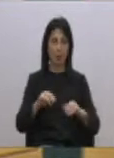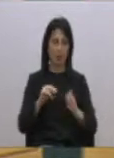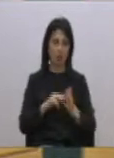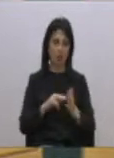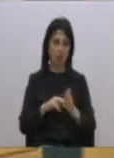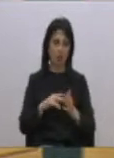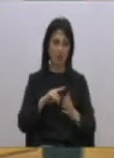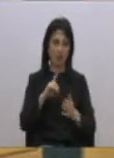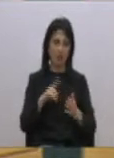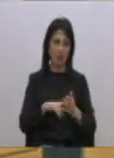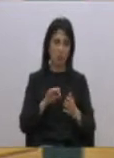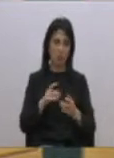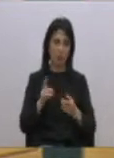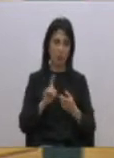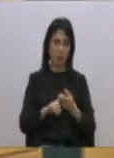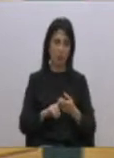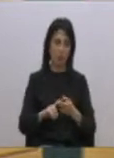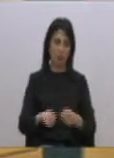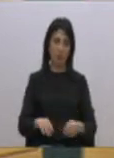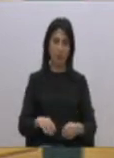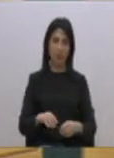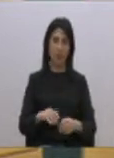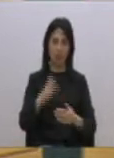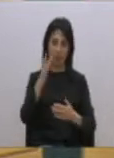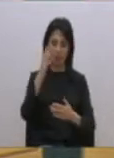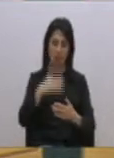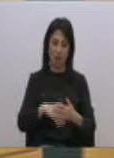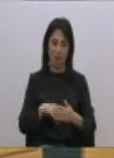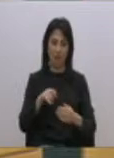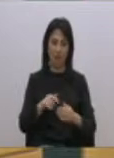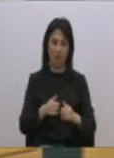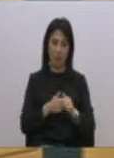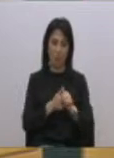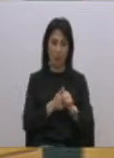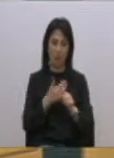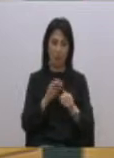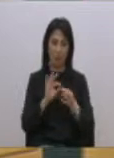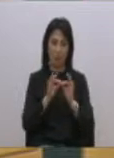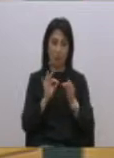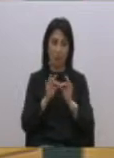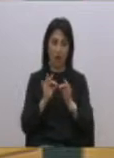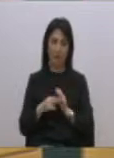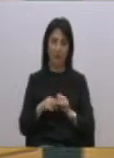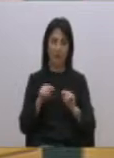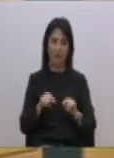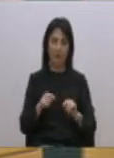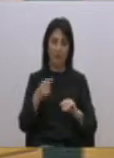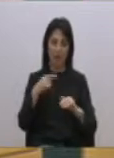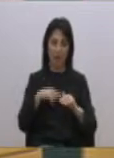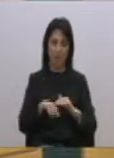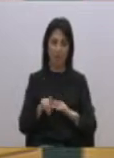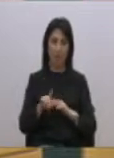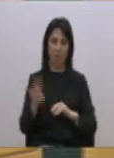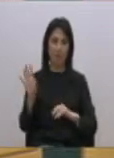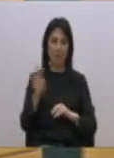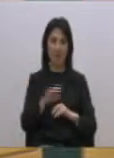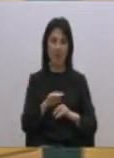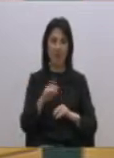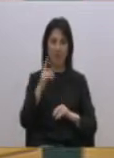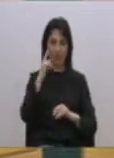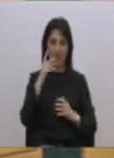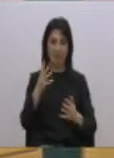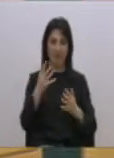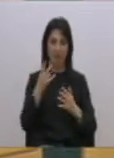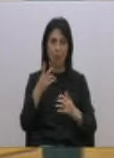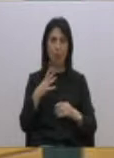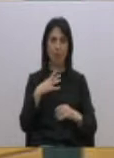წესება საკითხებთან დაკავშირებით. Და ჩამოთვლილია და ამას მოსდევს უკვე კონკრეტული შეფასდინარე. ყველასთვის მე მგონი ნათელი